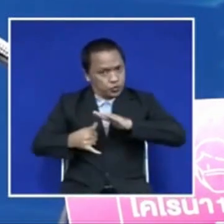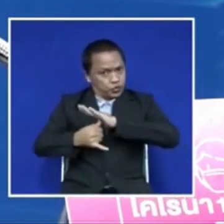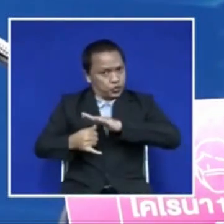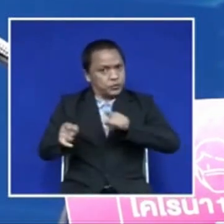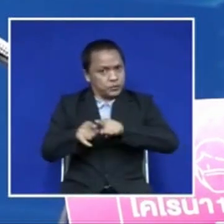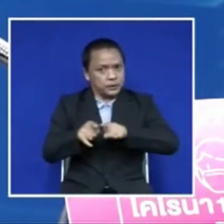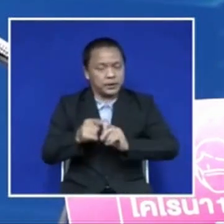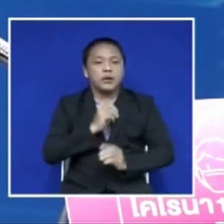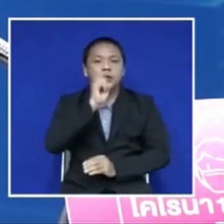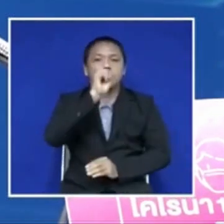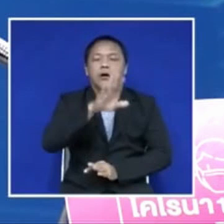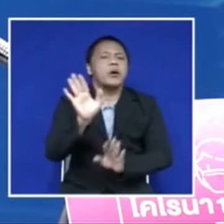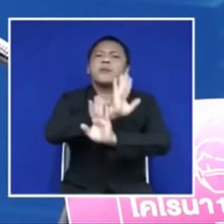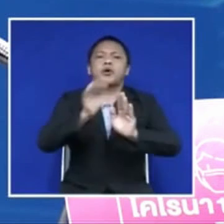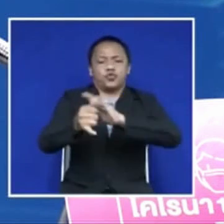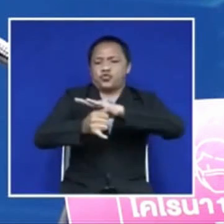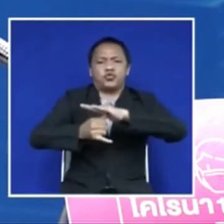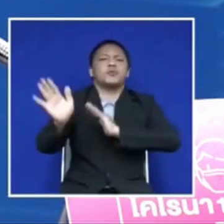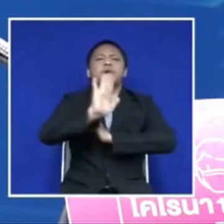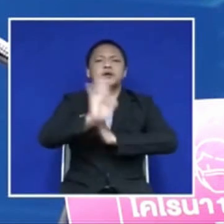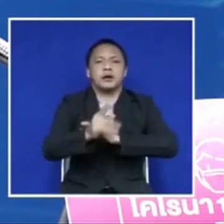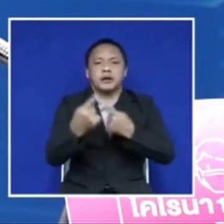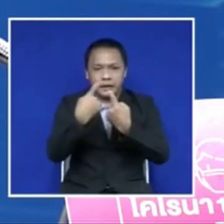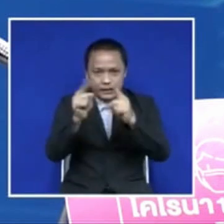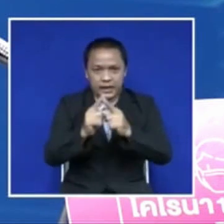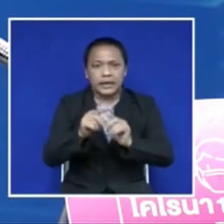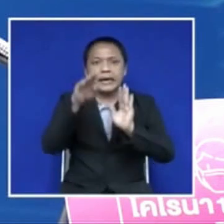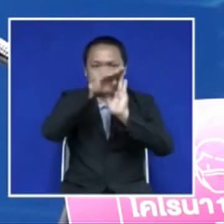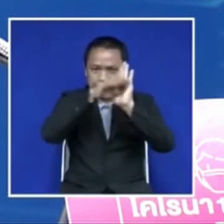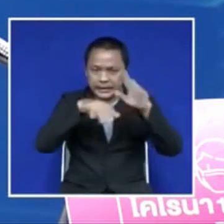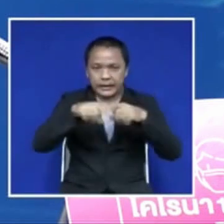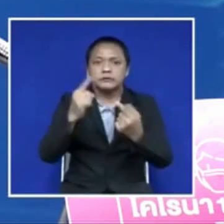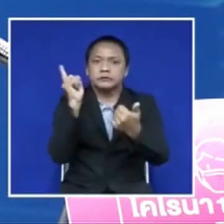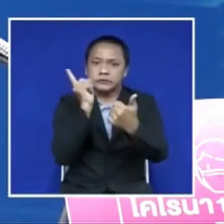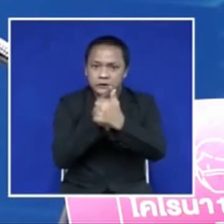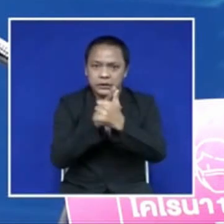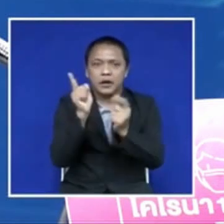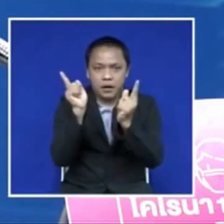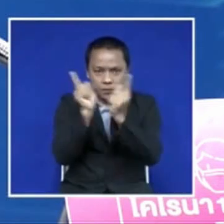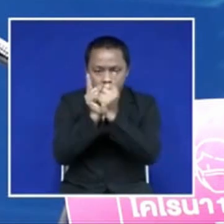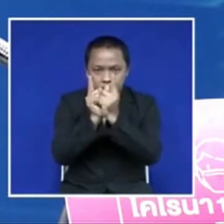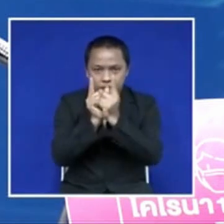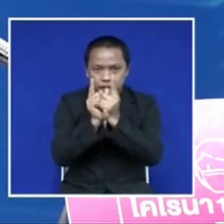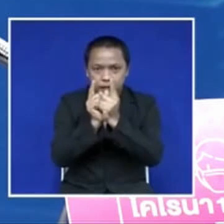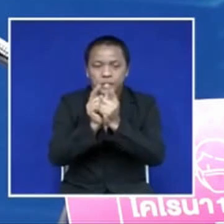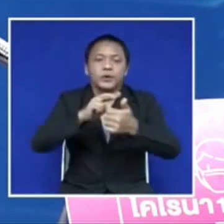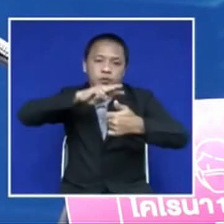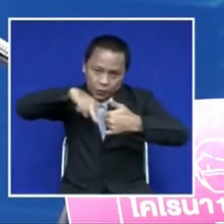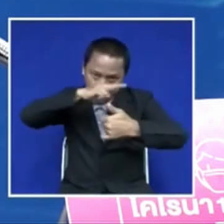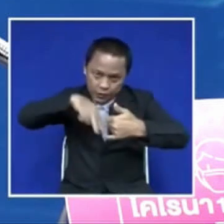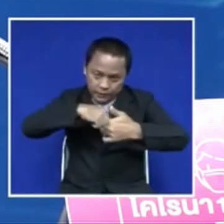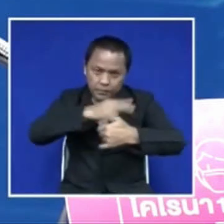ทั้งหมดนะครับภาพรวมผู้ป่วยที่มาจากโรงพยาบาลและก็การติดตามผู้สัมผัส 32รายในจำนวนนี้อยู่ที่กรุงเทพ 2ราย